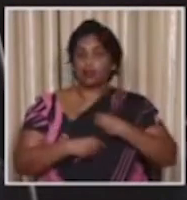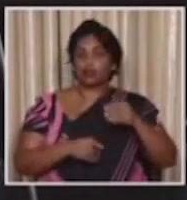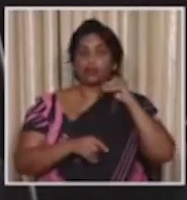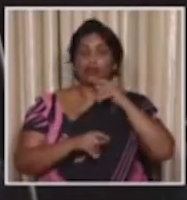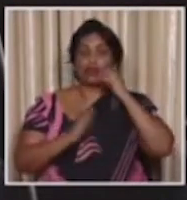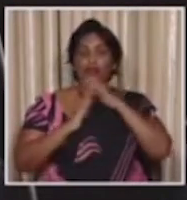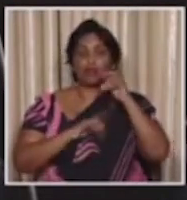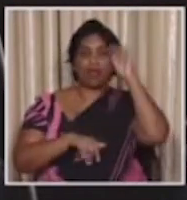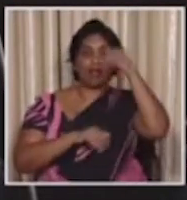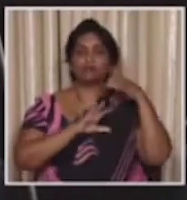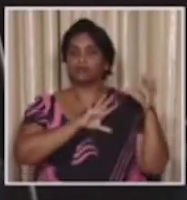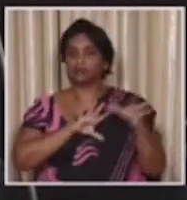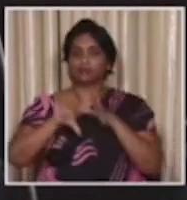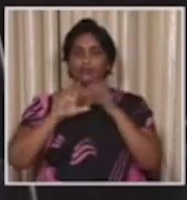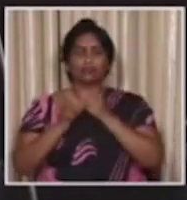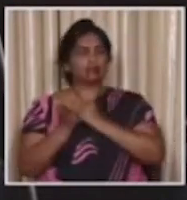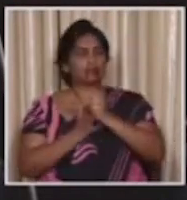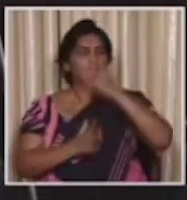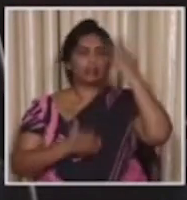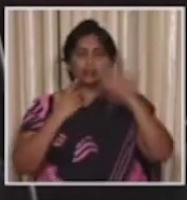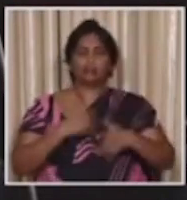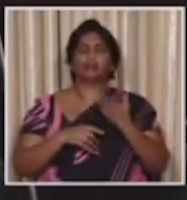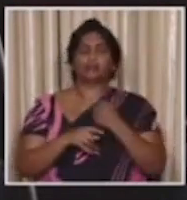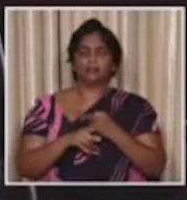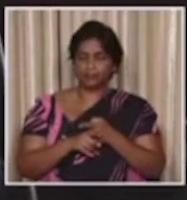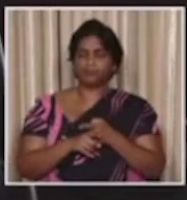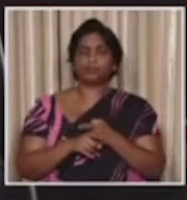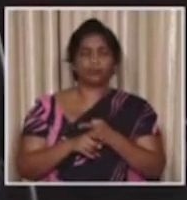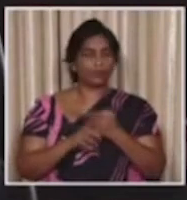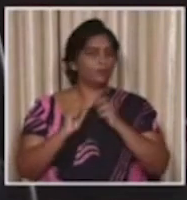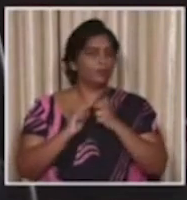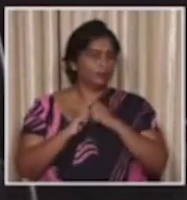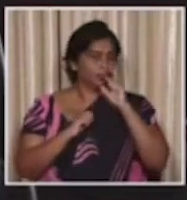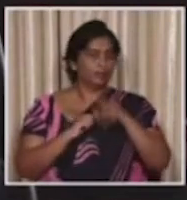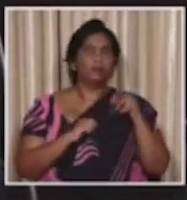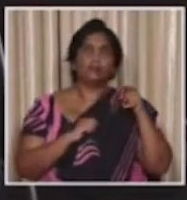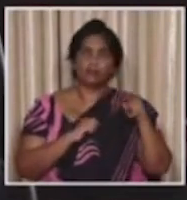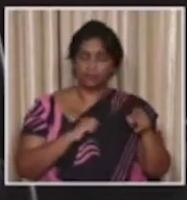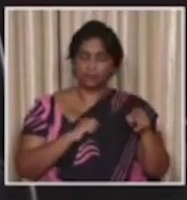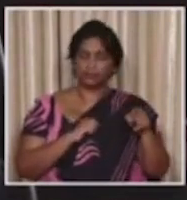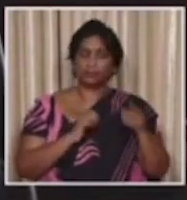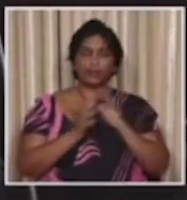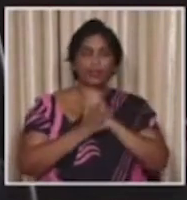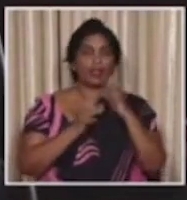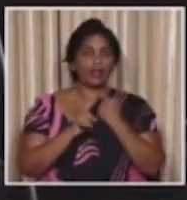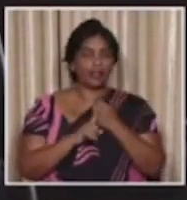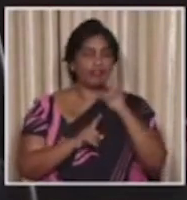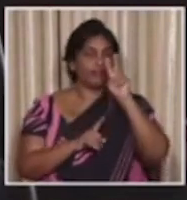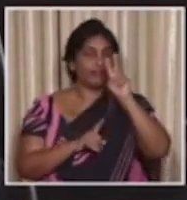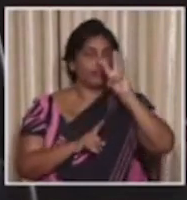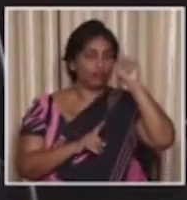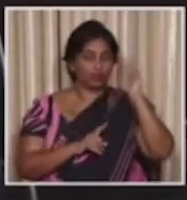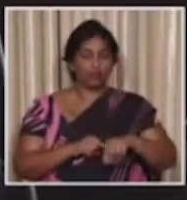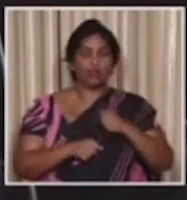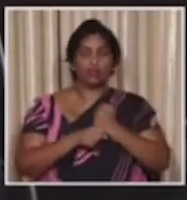ගොවි ජනපදයට කඩාපැනලා ගොවියෝ මරන්නේ, ගොවියෝ මිනී මරලා එයන් විනාශ කරලා මේව කරන්නේ. එතකොට මේ හෙක්ටයාර 23000